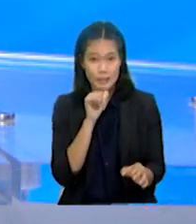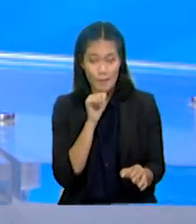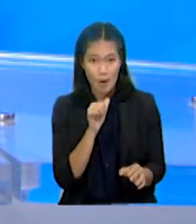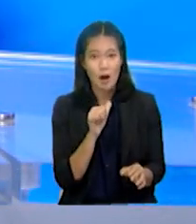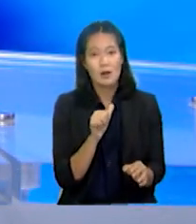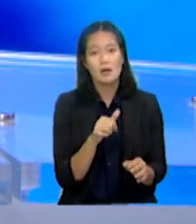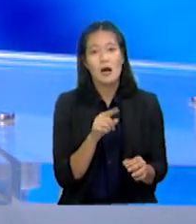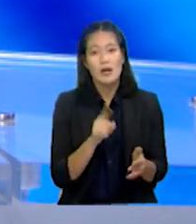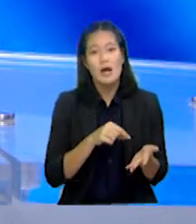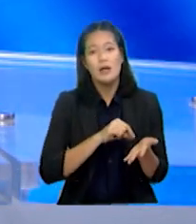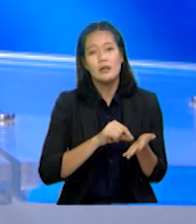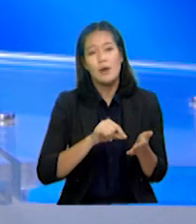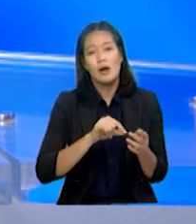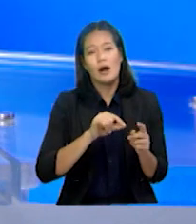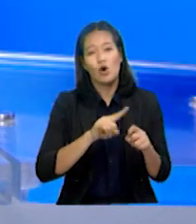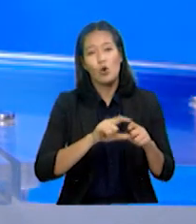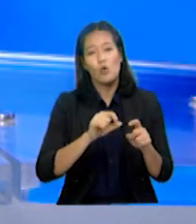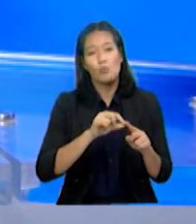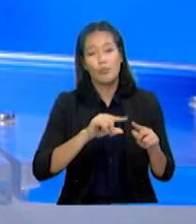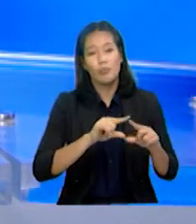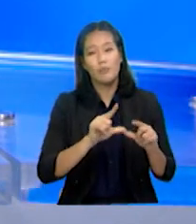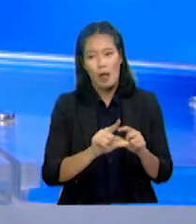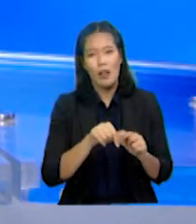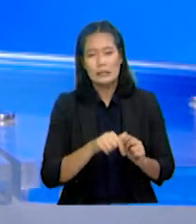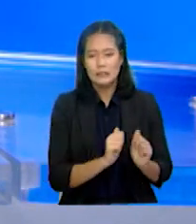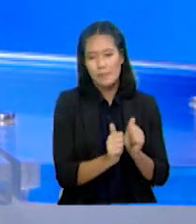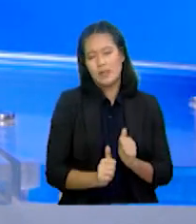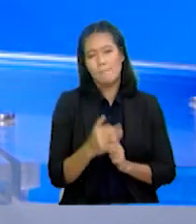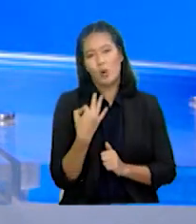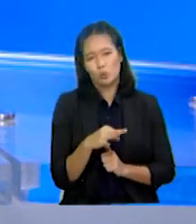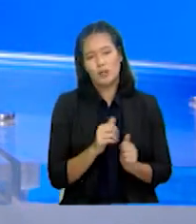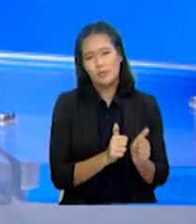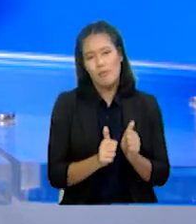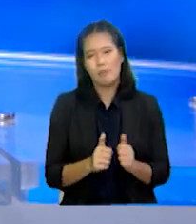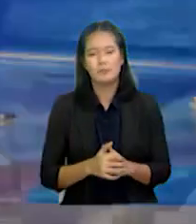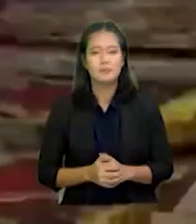Dewan Kolonel yakni Dewan Kopral baru akan bergerak.